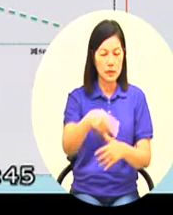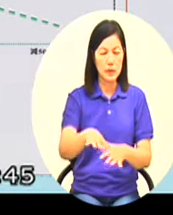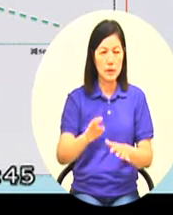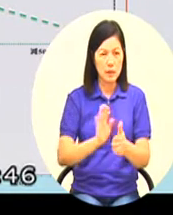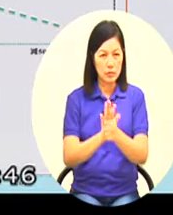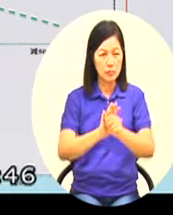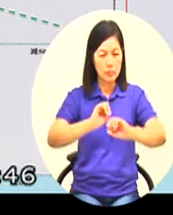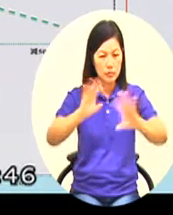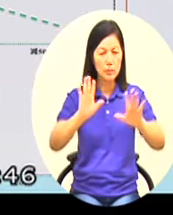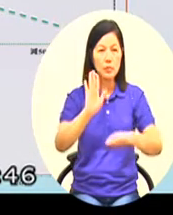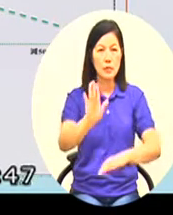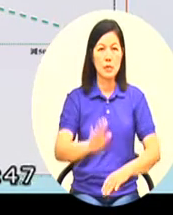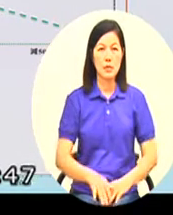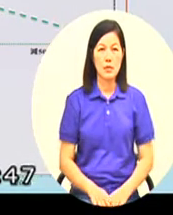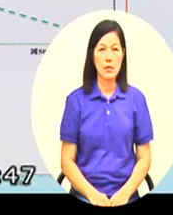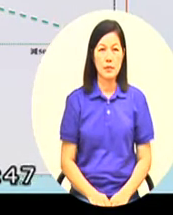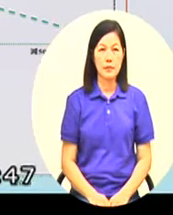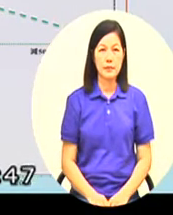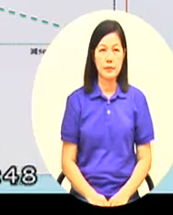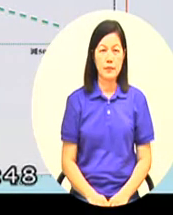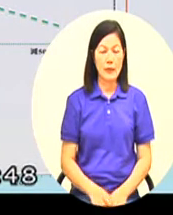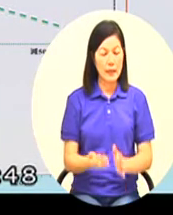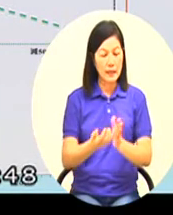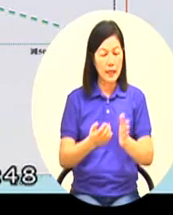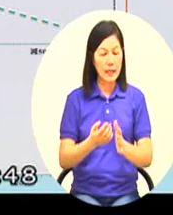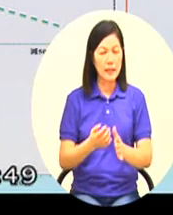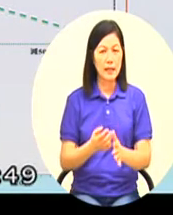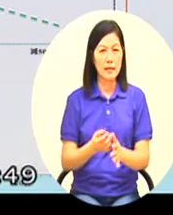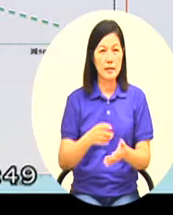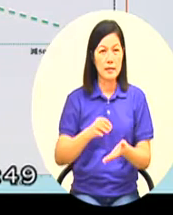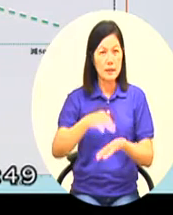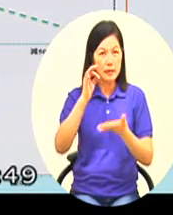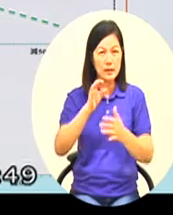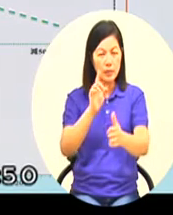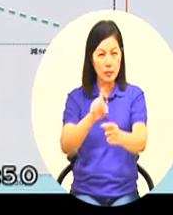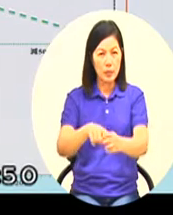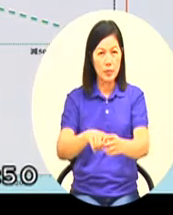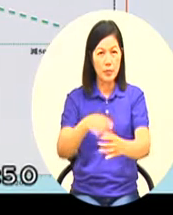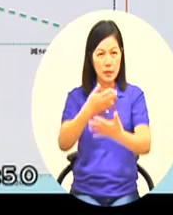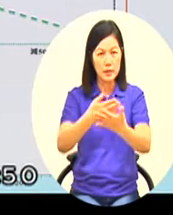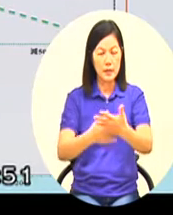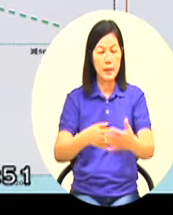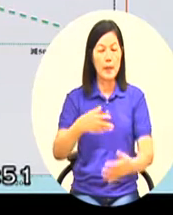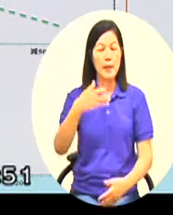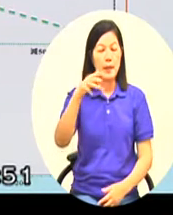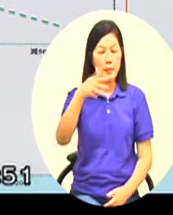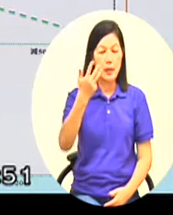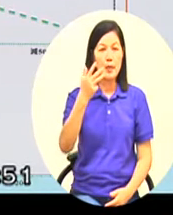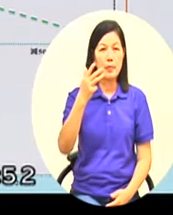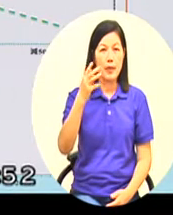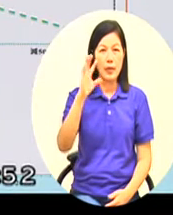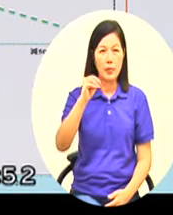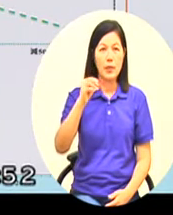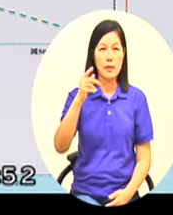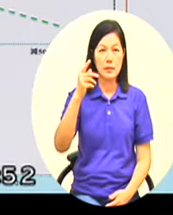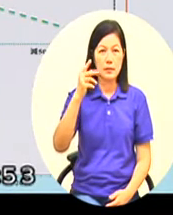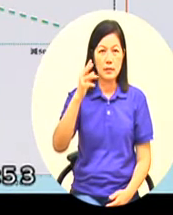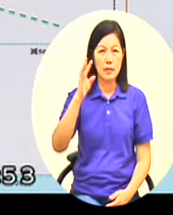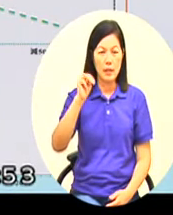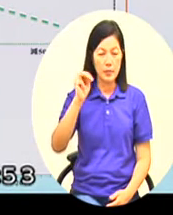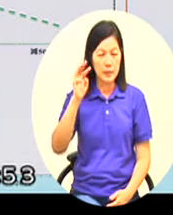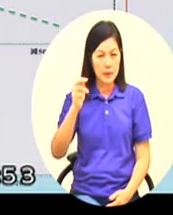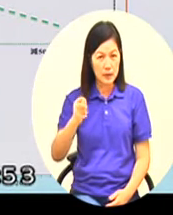那总共如果以刚刚讲的这个目标，大概必须还在减将近800万吨的一个二氧化碳的这个